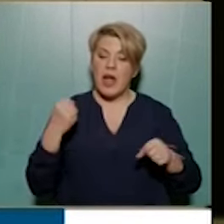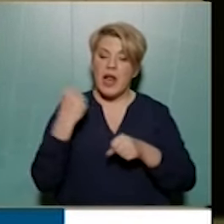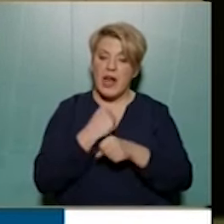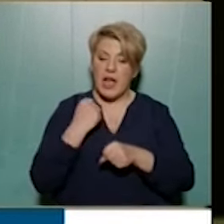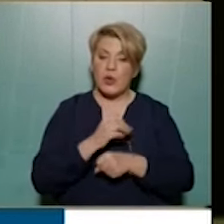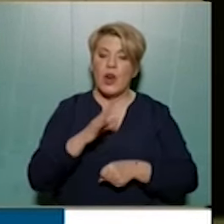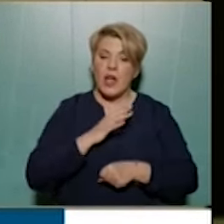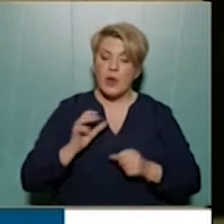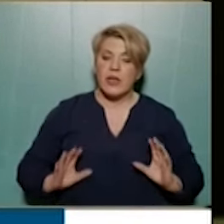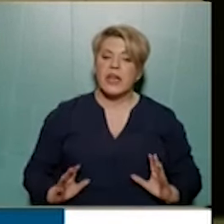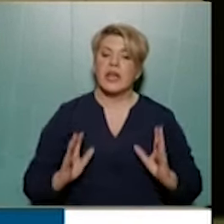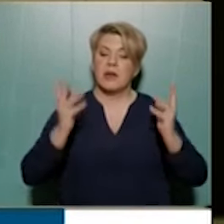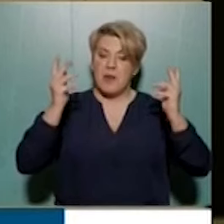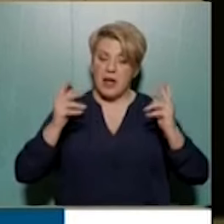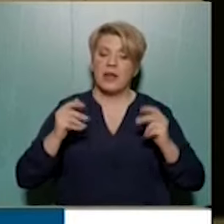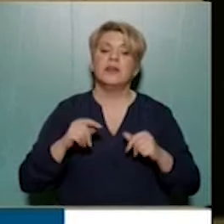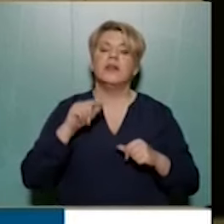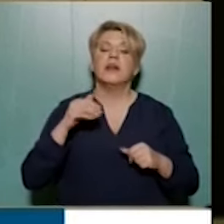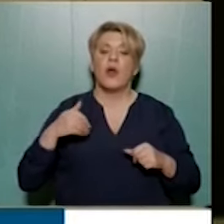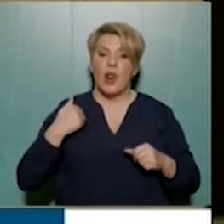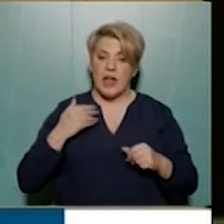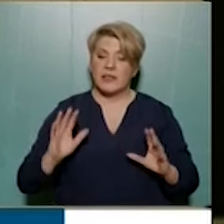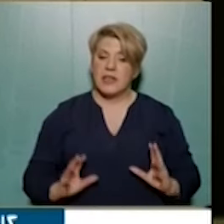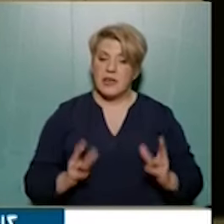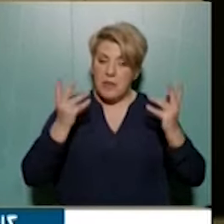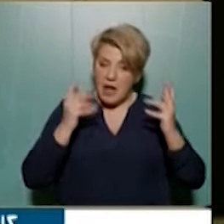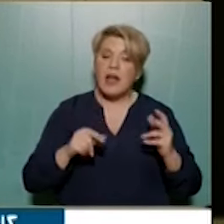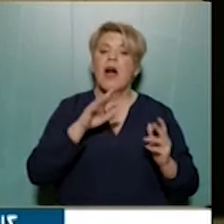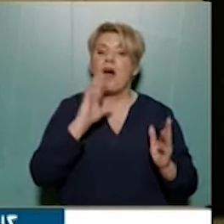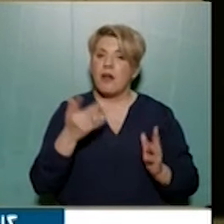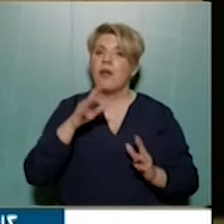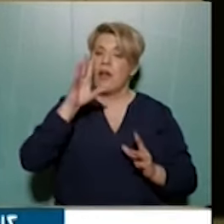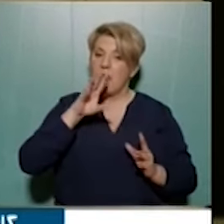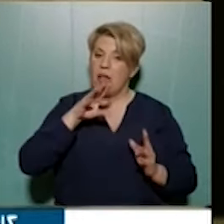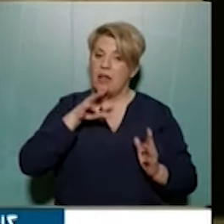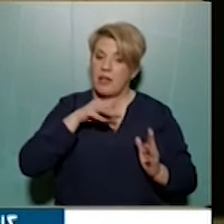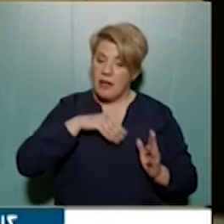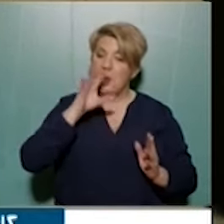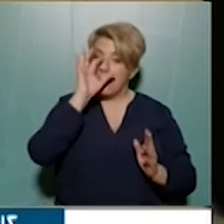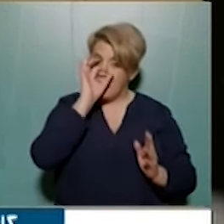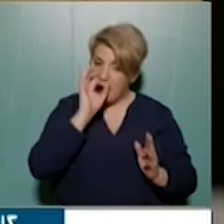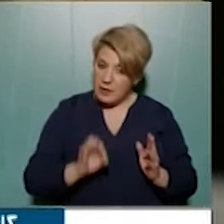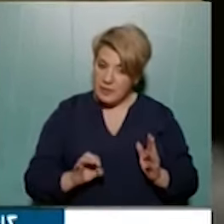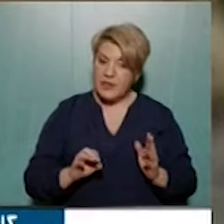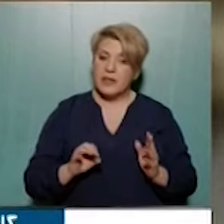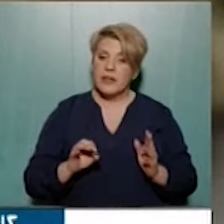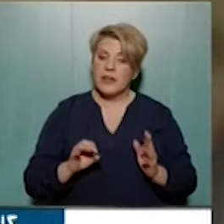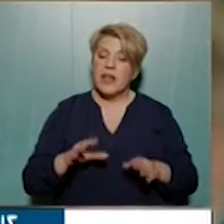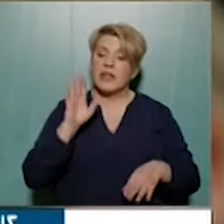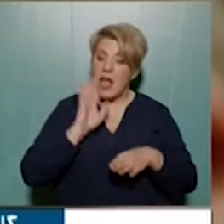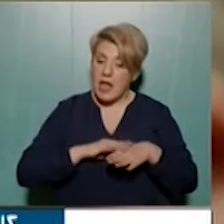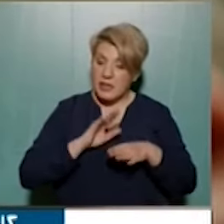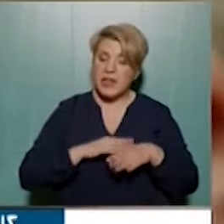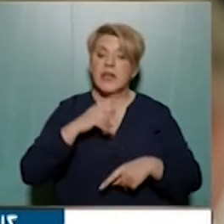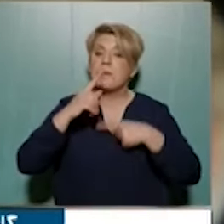εργατικό λαϊκό κίνημα, το νεολαϊστικό κίνημα, μπορούν να αντιμετωπιστούν μόνο αν αναδειχθούν πραγματικά τα αίτια